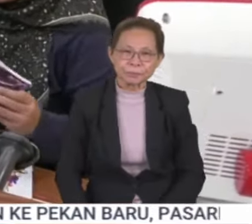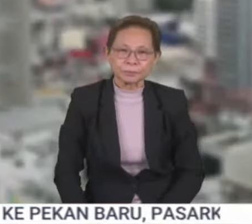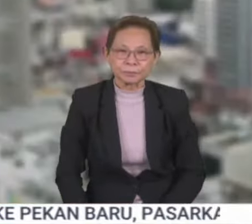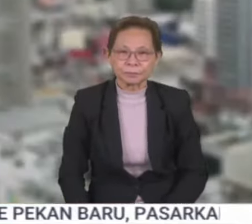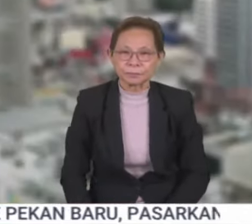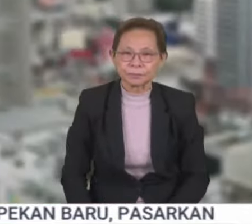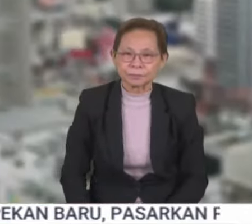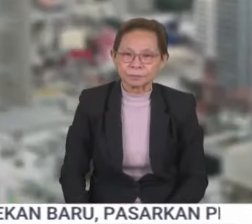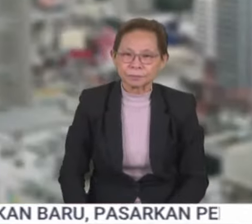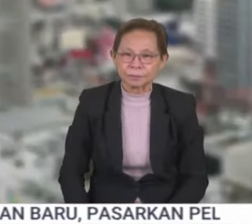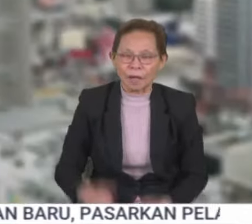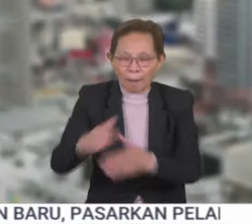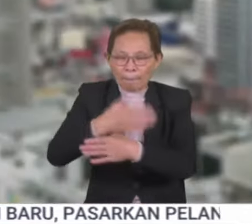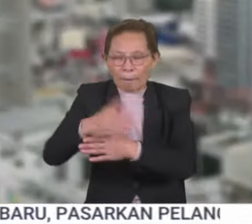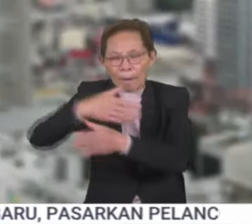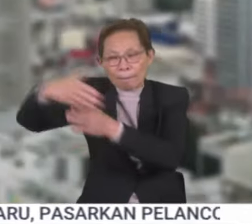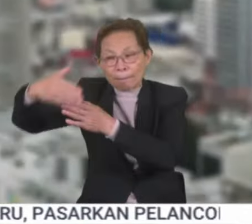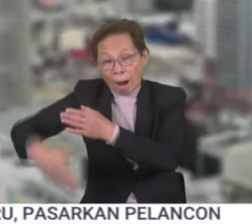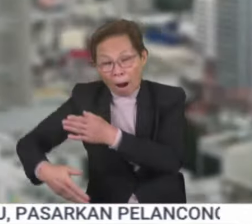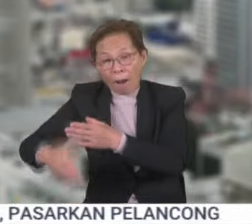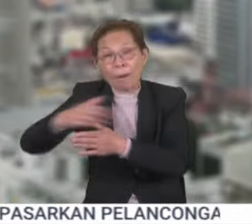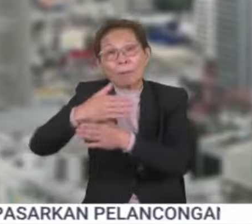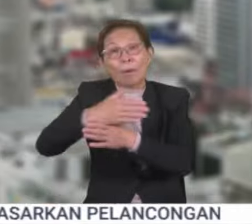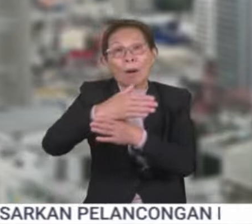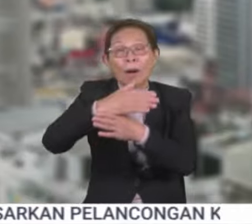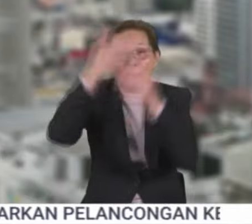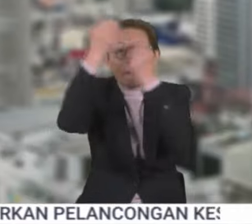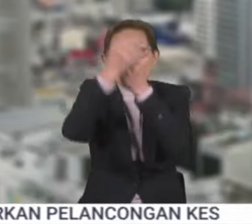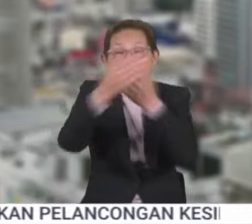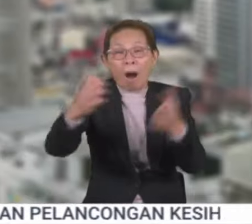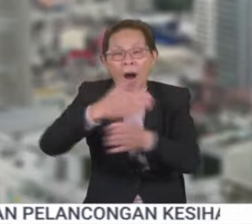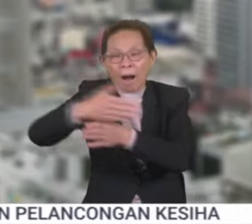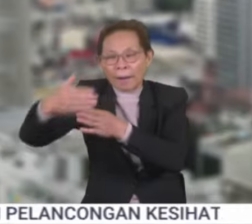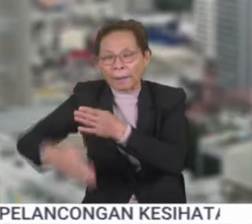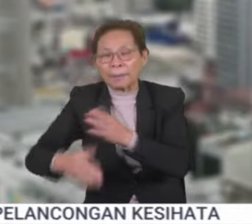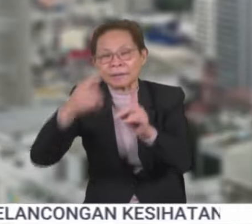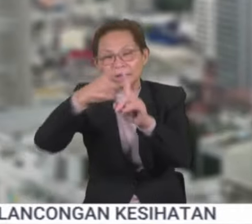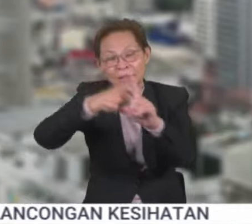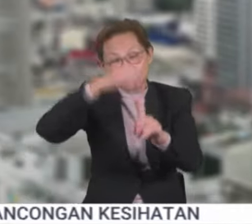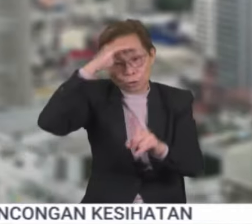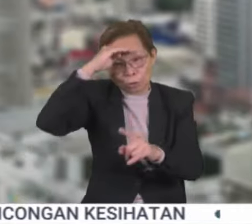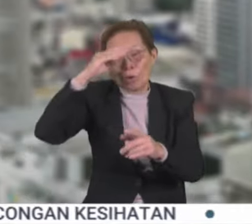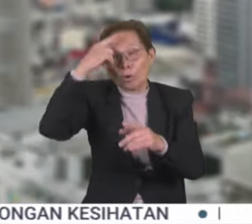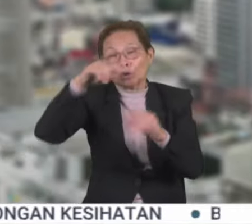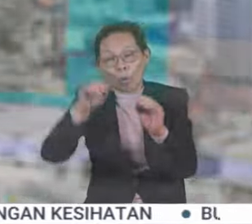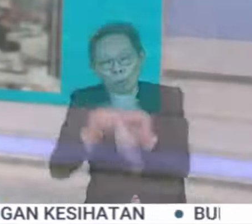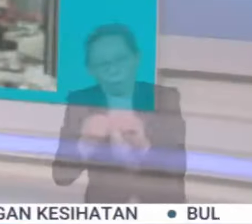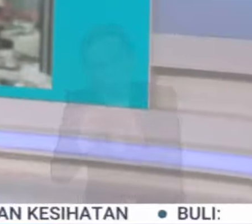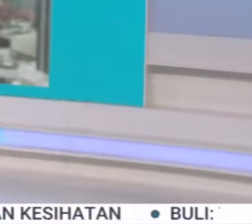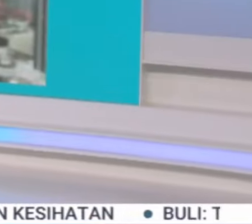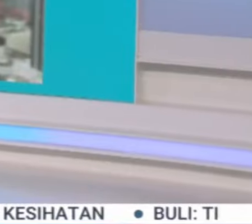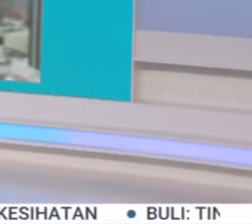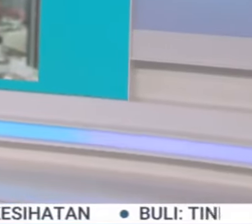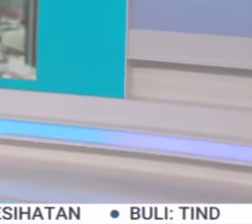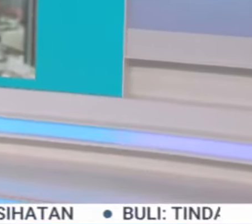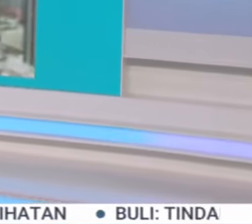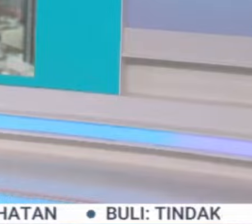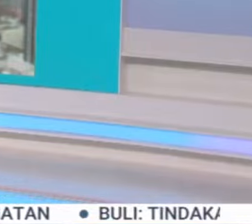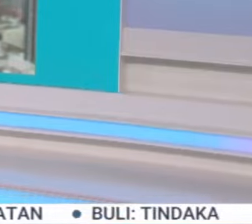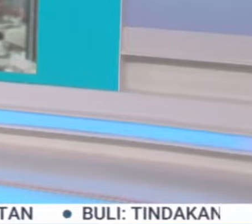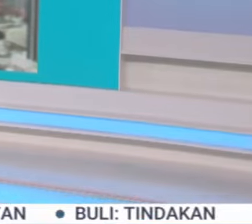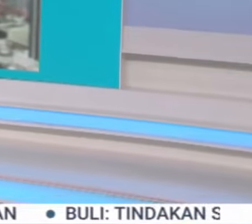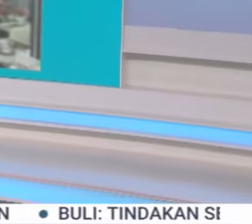20% perkongsian itu mengakhiri berita wilayah dari Johor petang ini untuk berita seterusnya kembali ke angkasapuri kota